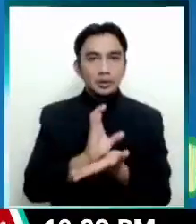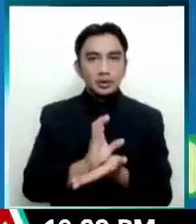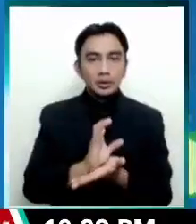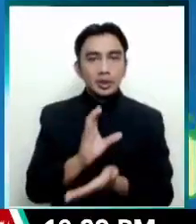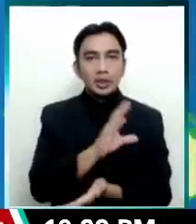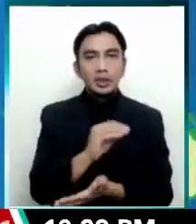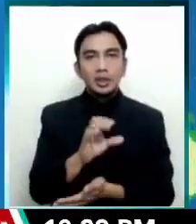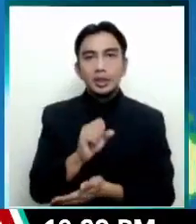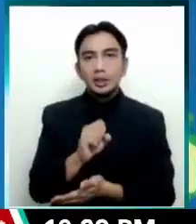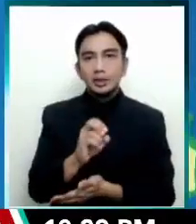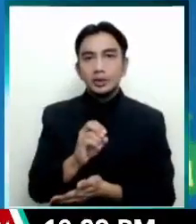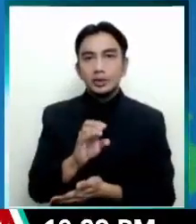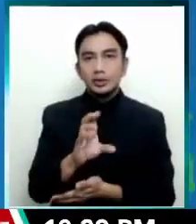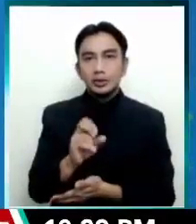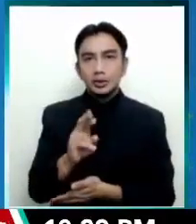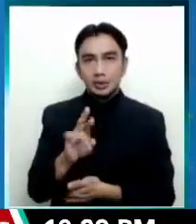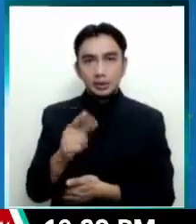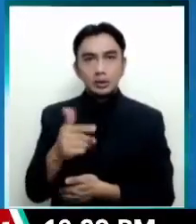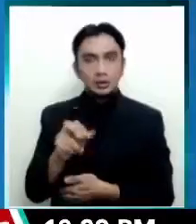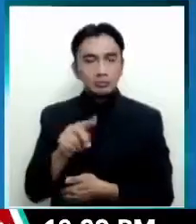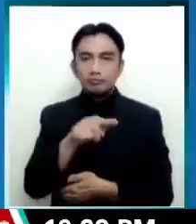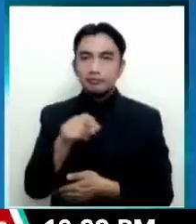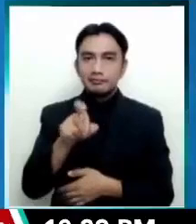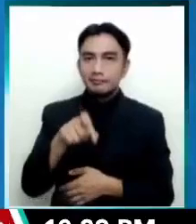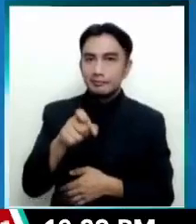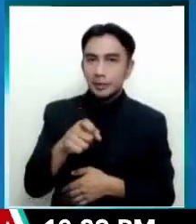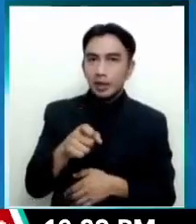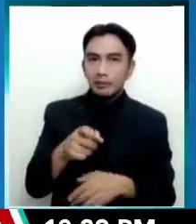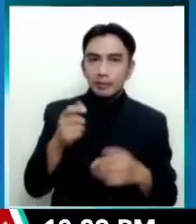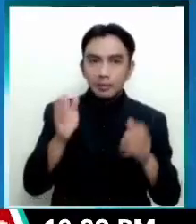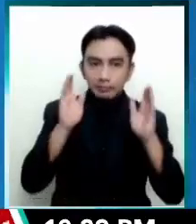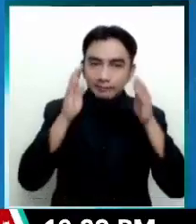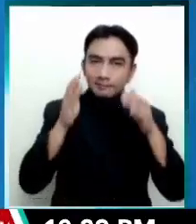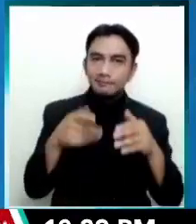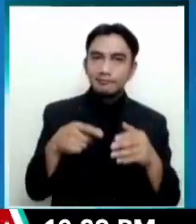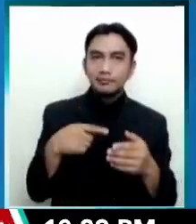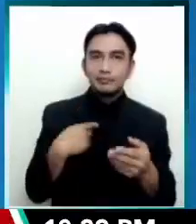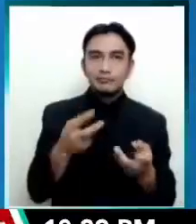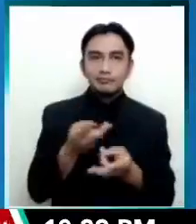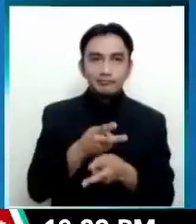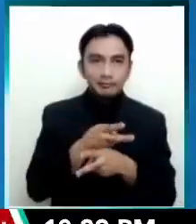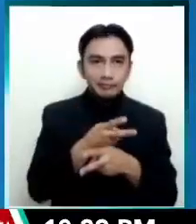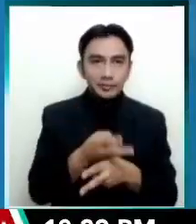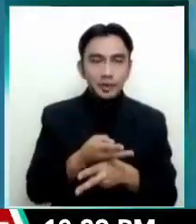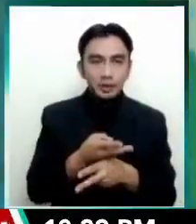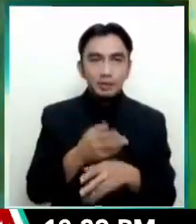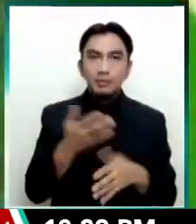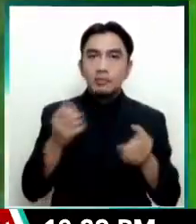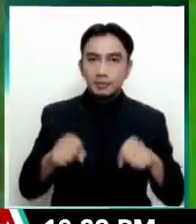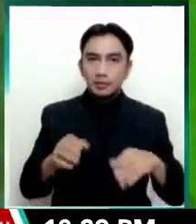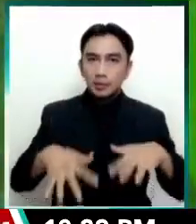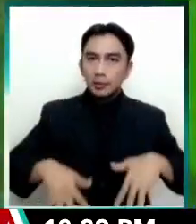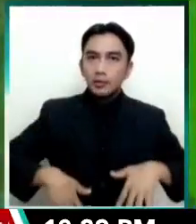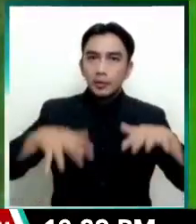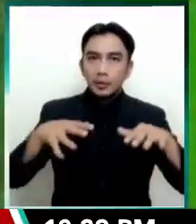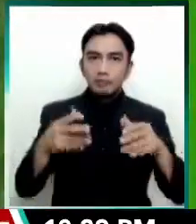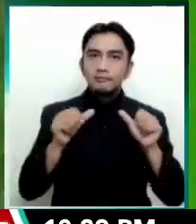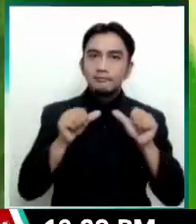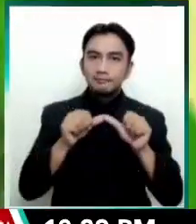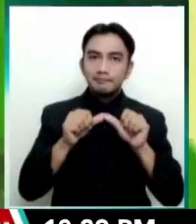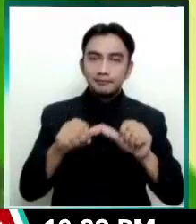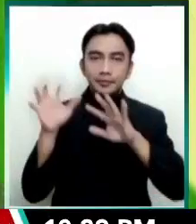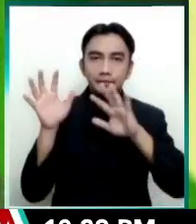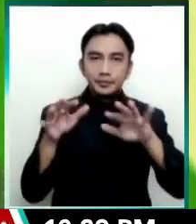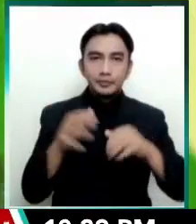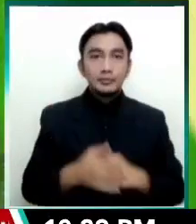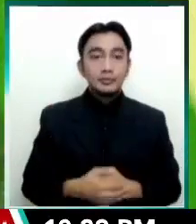maging alerto pa rin dahil posible ulit ang mga pagbaha kapag nagtuloy-tuloy po ang mga pag-ulan. At dito naman sa Metro Manila,